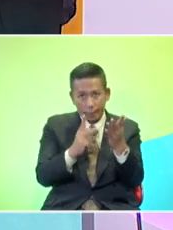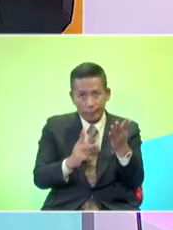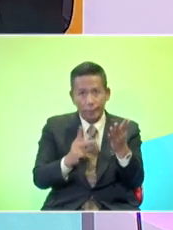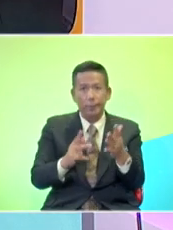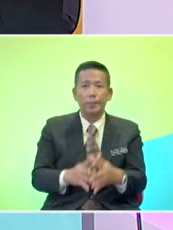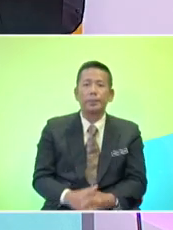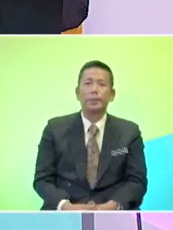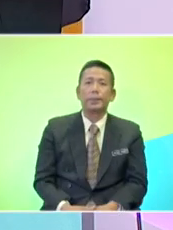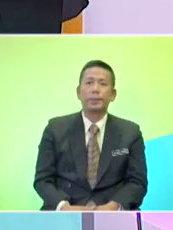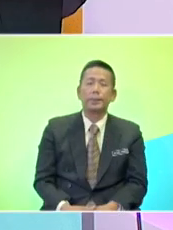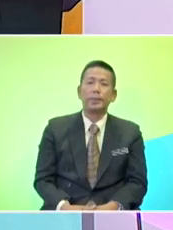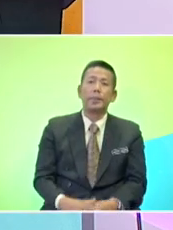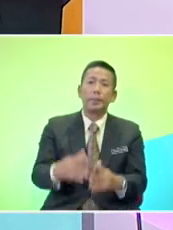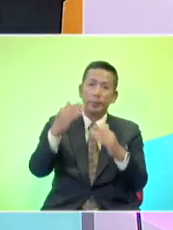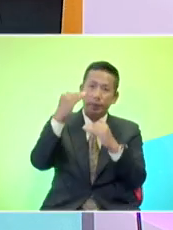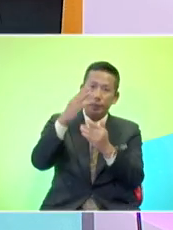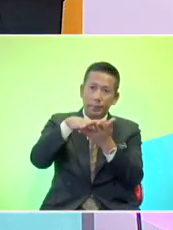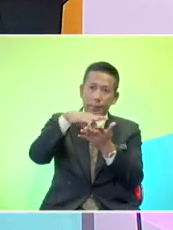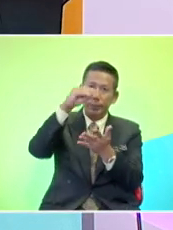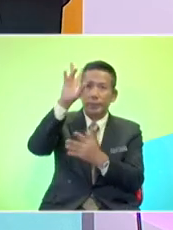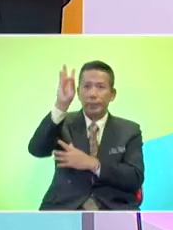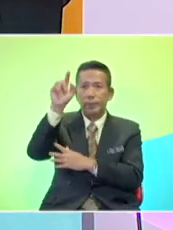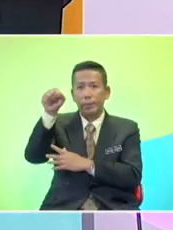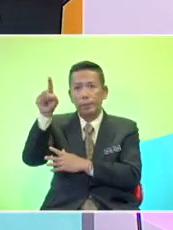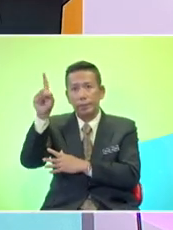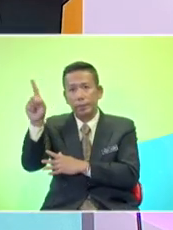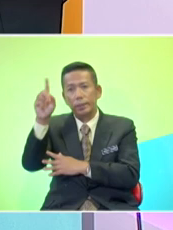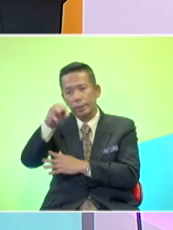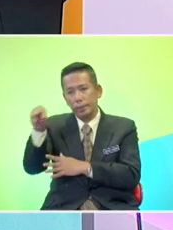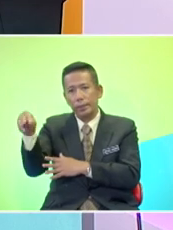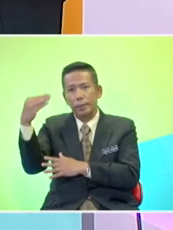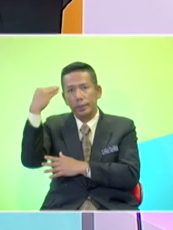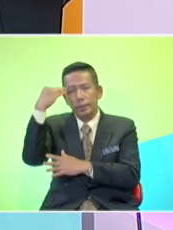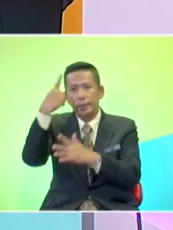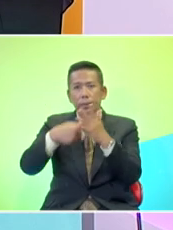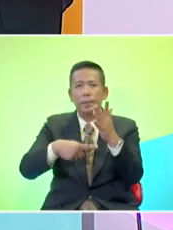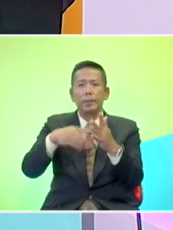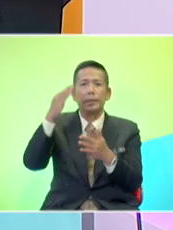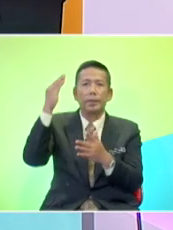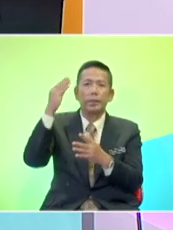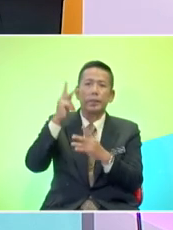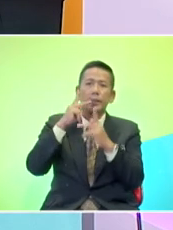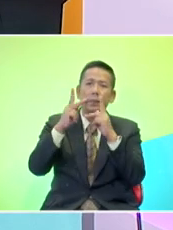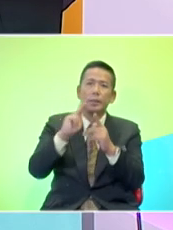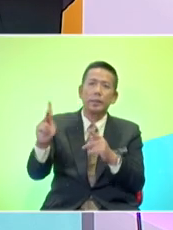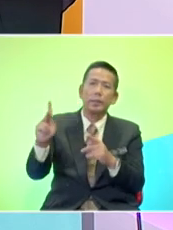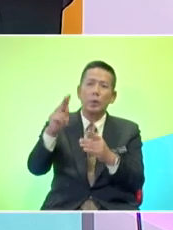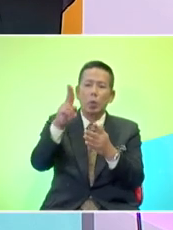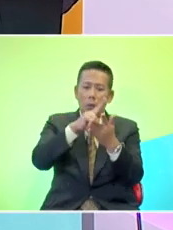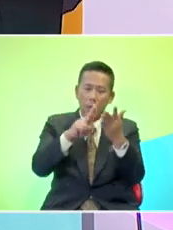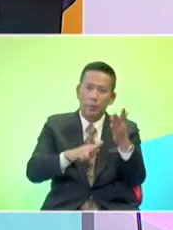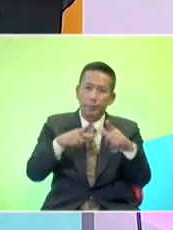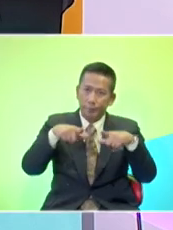menekannya pembelajarannya 7.1 murid akan tahu tentang apa yang dikatakan dengan seni ukiran kayu 7 poin 2 Bagaimana